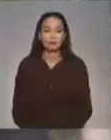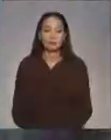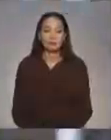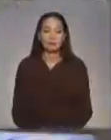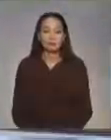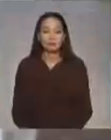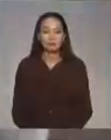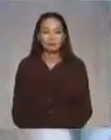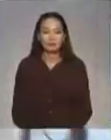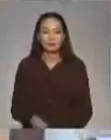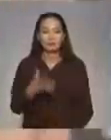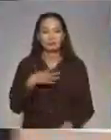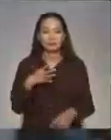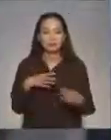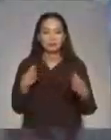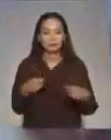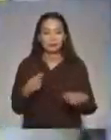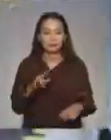тұрғам.